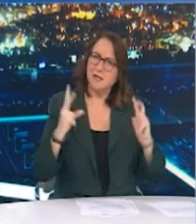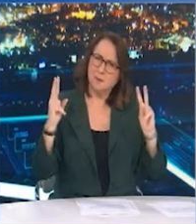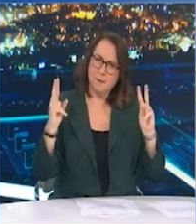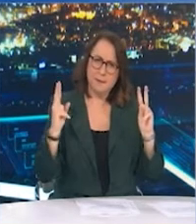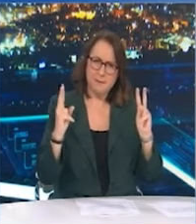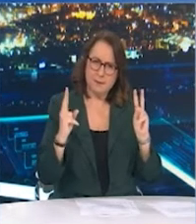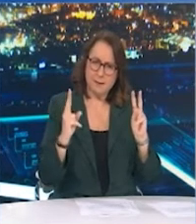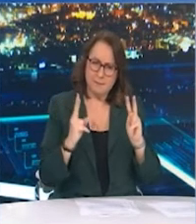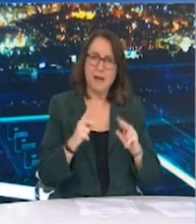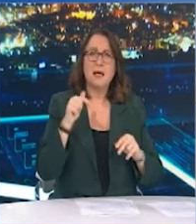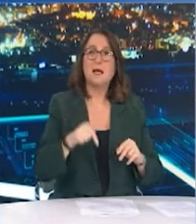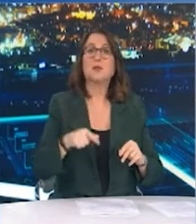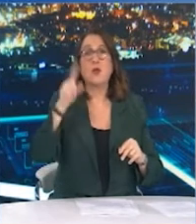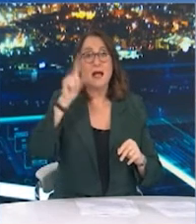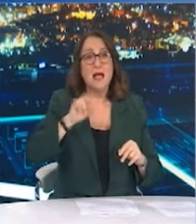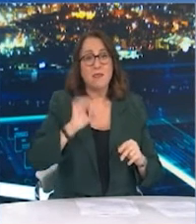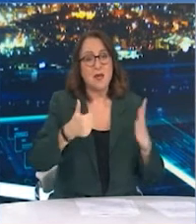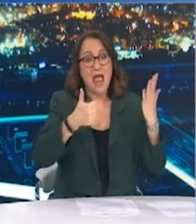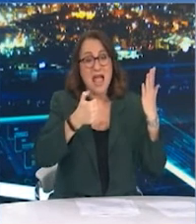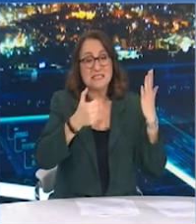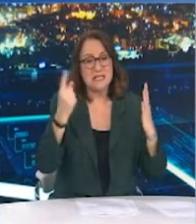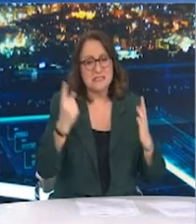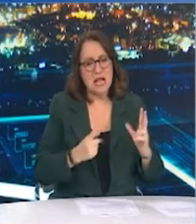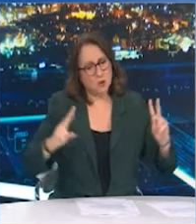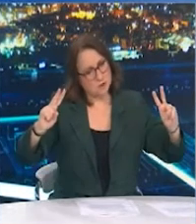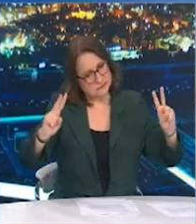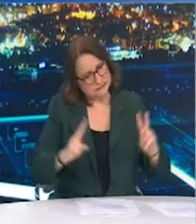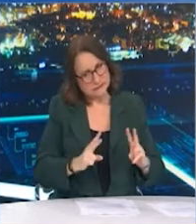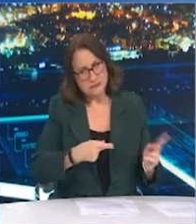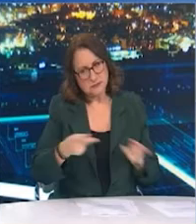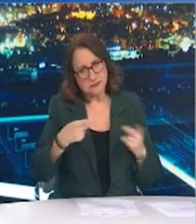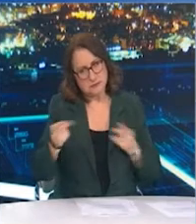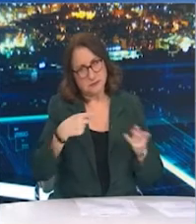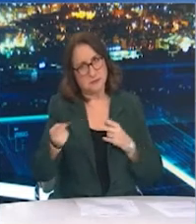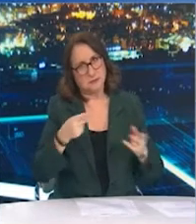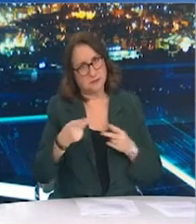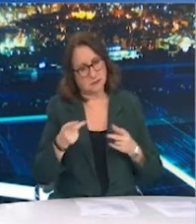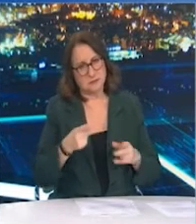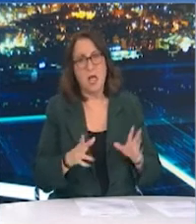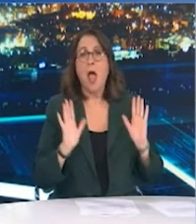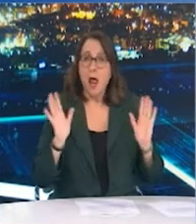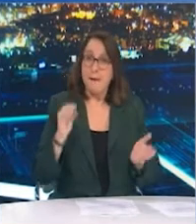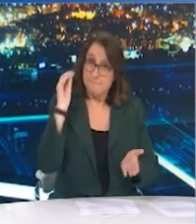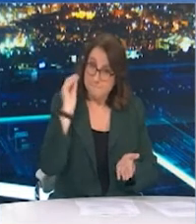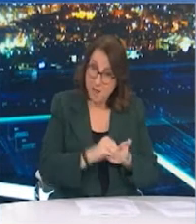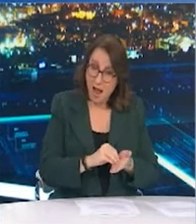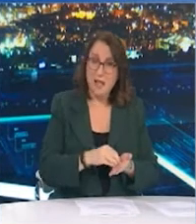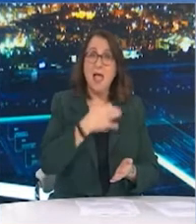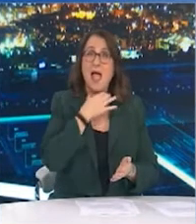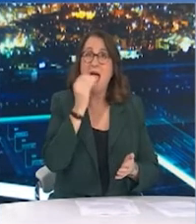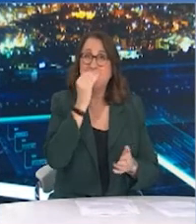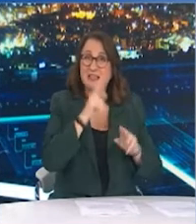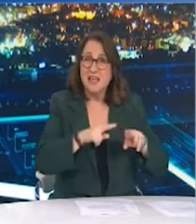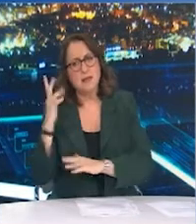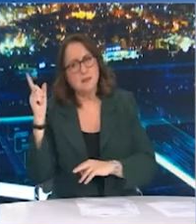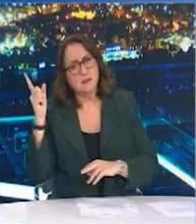οι εισαγωγοί σαν ημέρα έχουν υποχωρήσει κατά 60%. Θα πρέπει ωστόσο να τονιστεί ότι η κατάσταση στις μονάδες εντατικής θεραπείας εξακολουθεί να παραμένει